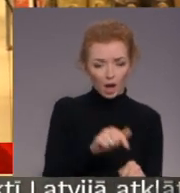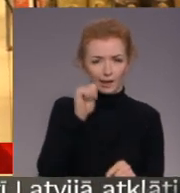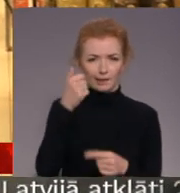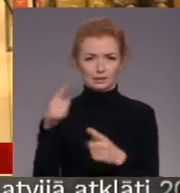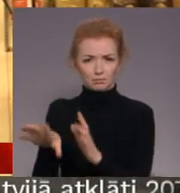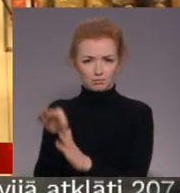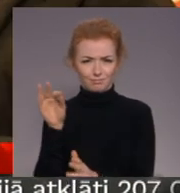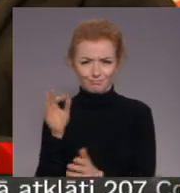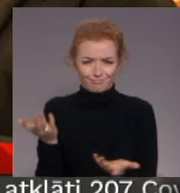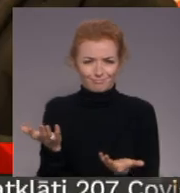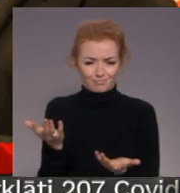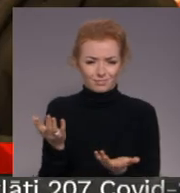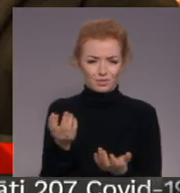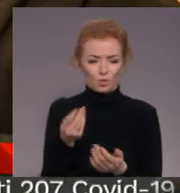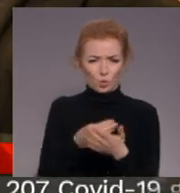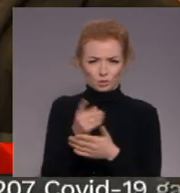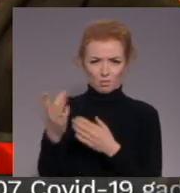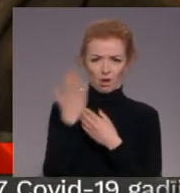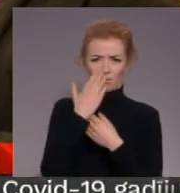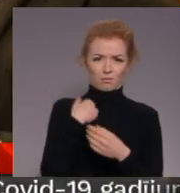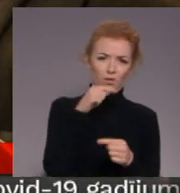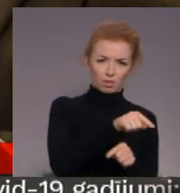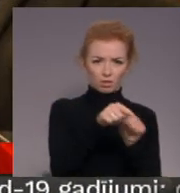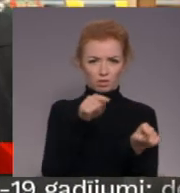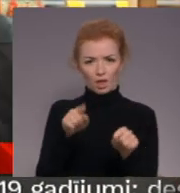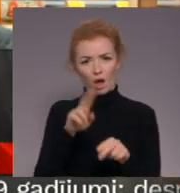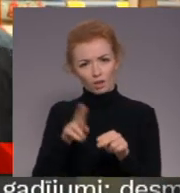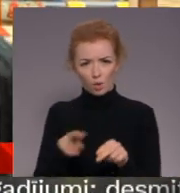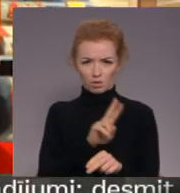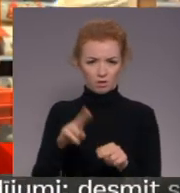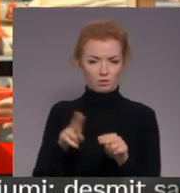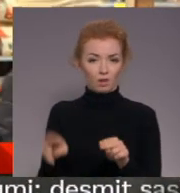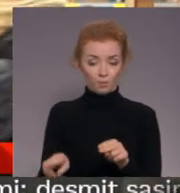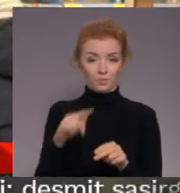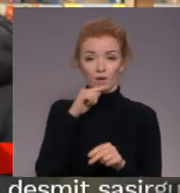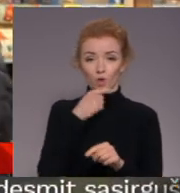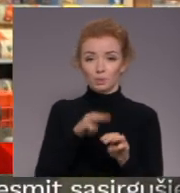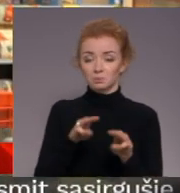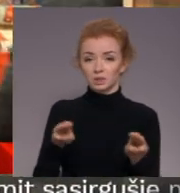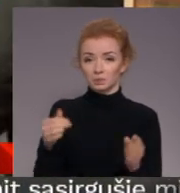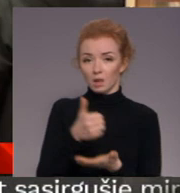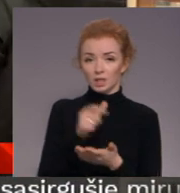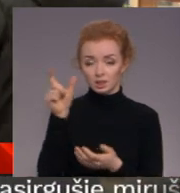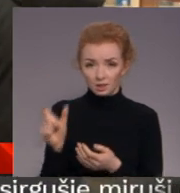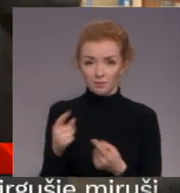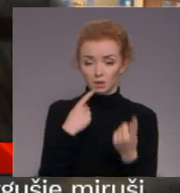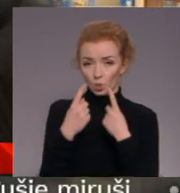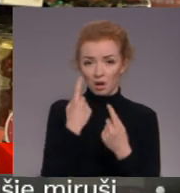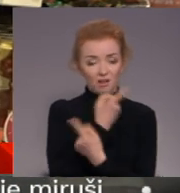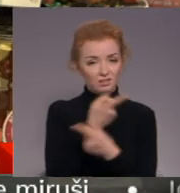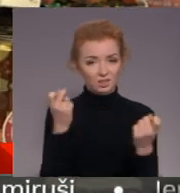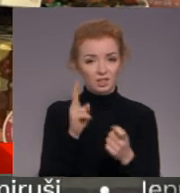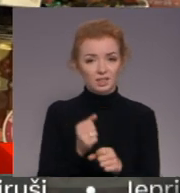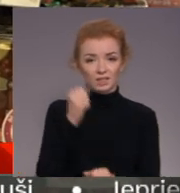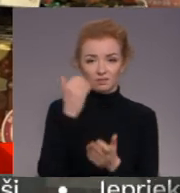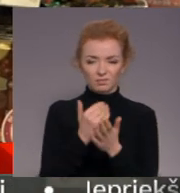tā. Nu, kas tu tāds esi, lai tu man atļaut kaut ko vai neatļaut? Kas man vajadzīgs? Ekonomikas ministrijas pārstāvis sarunā ar TV Kurzemē norādīja, ka